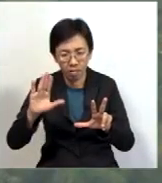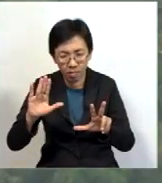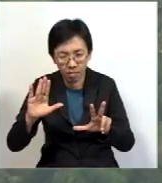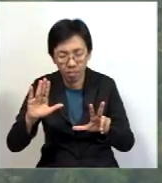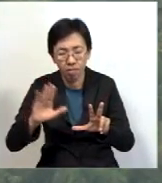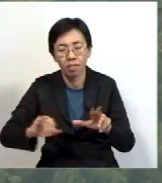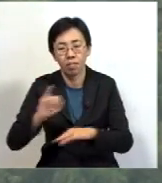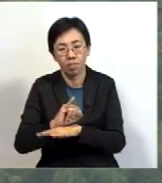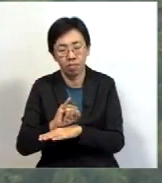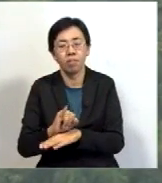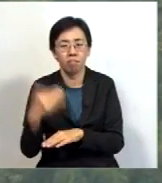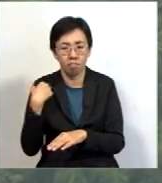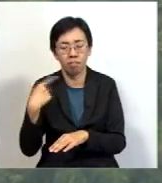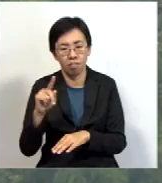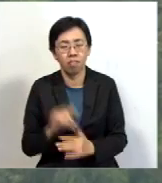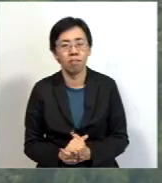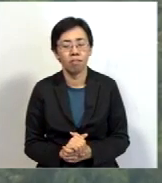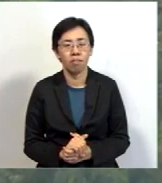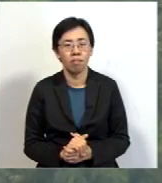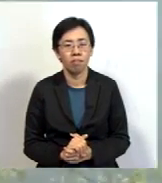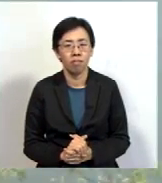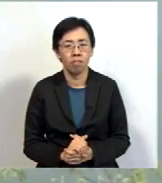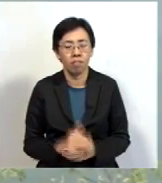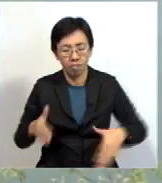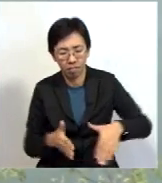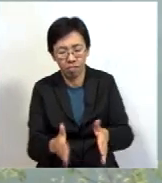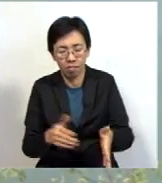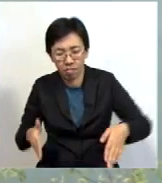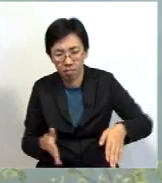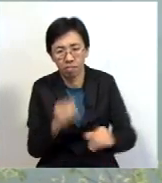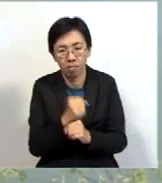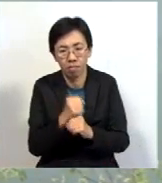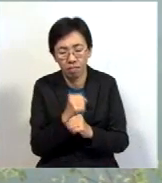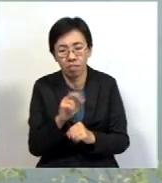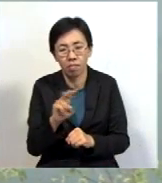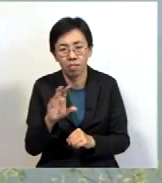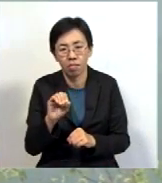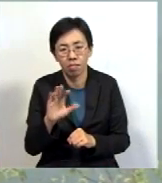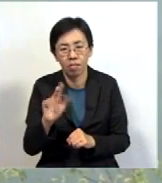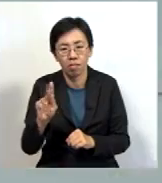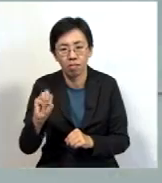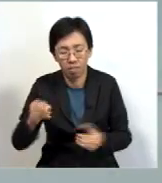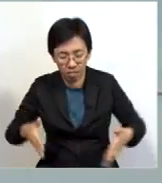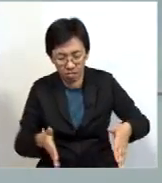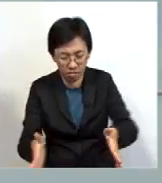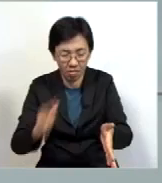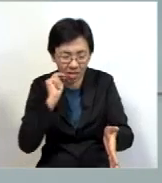3,439,016 ไร่รวมถึงพื้นที่ที่ดำเนินงานป้องกันตลิ่งอีก255กิโลเมตรค่ะ